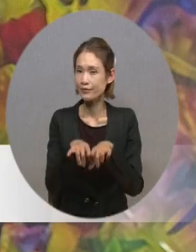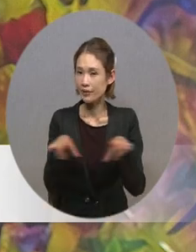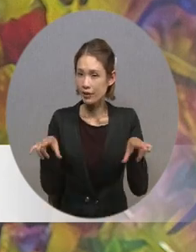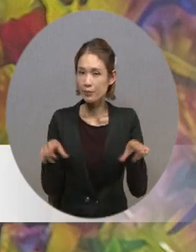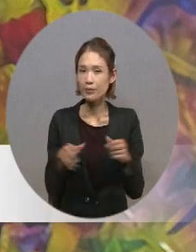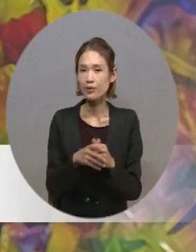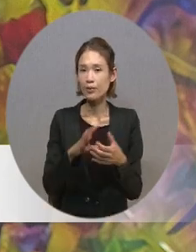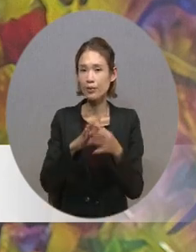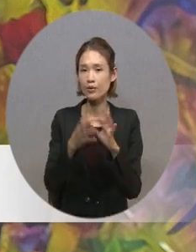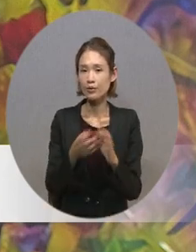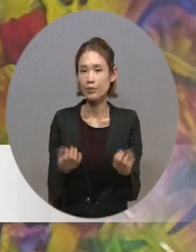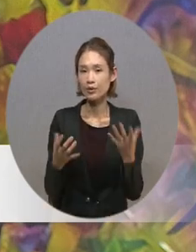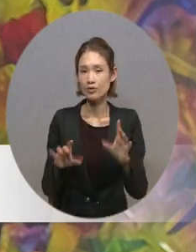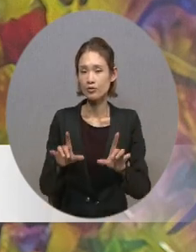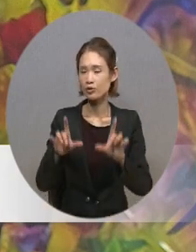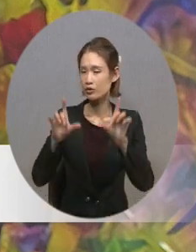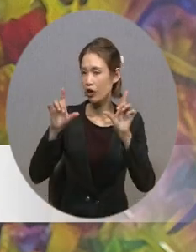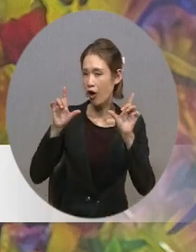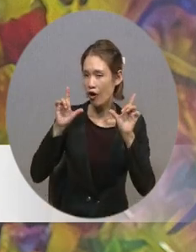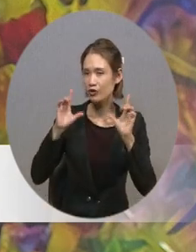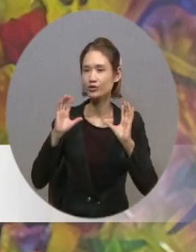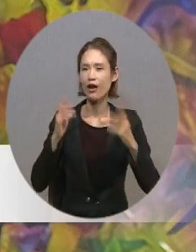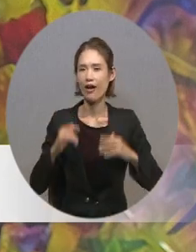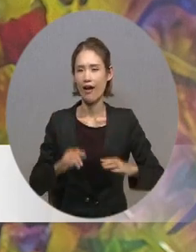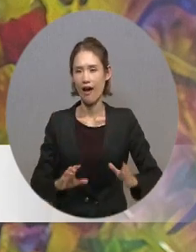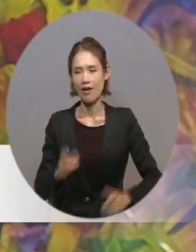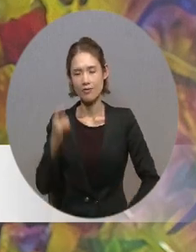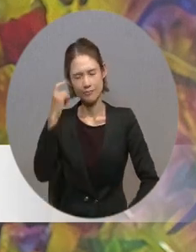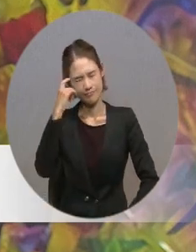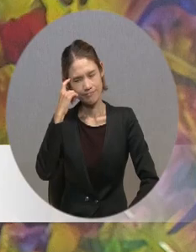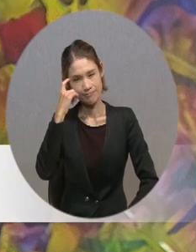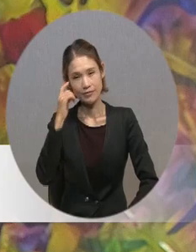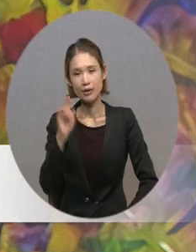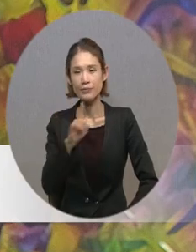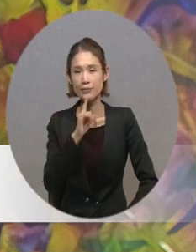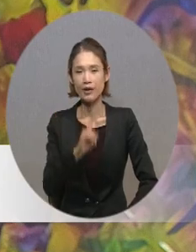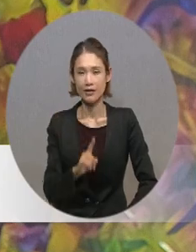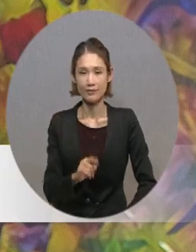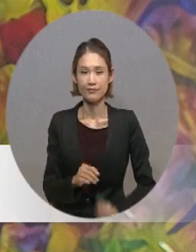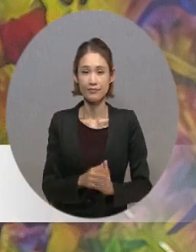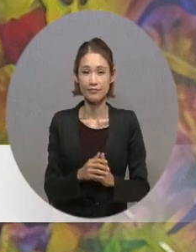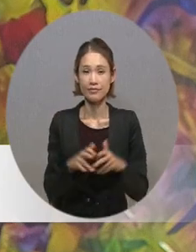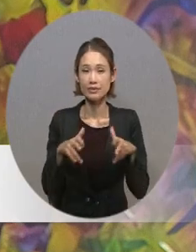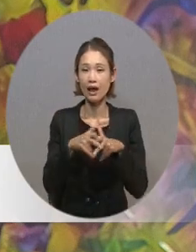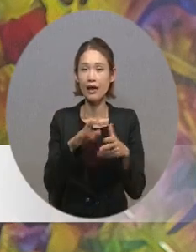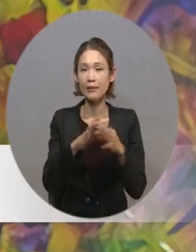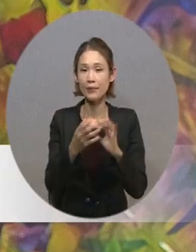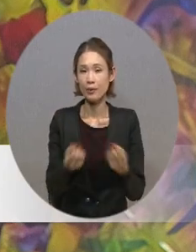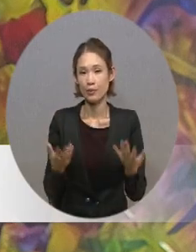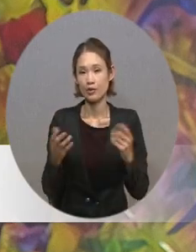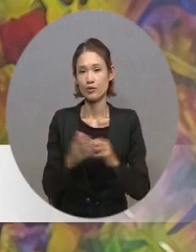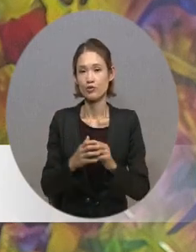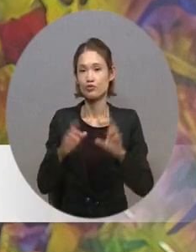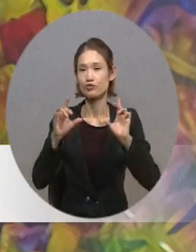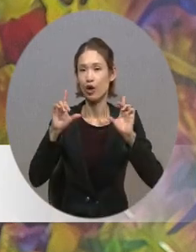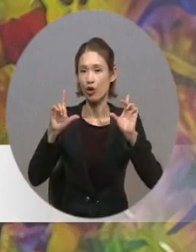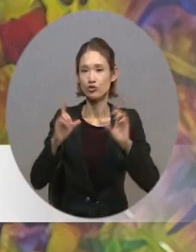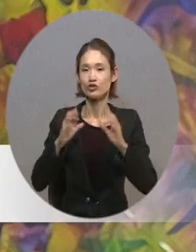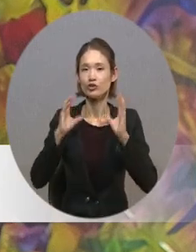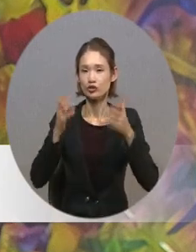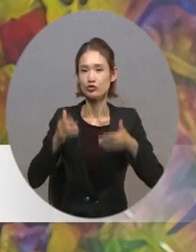일반적으로 올림픽에서는 영웅이 탄생한다고 합니다. 그러나 패럴림픽에는